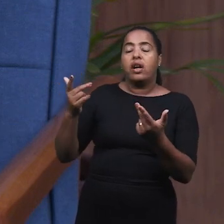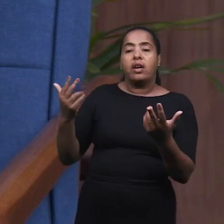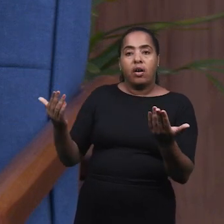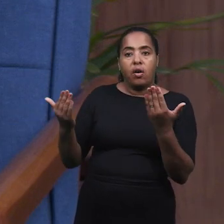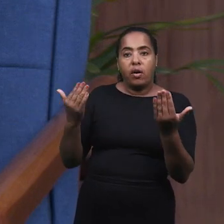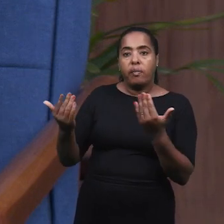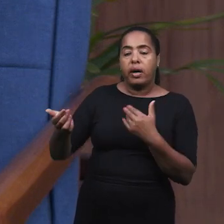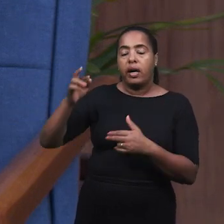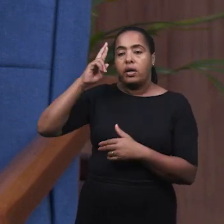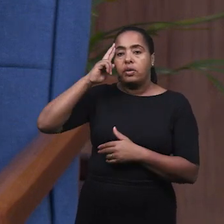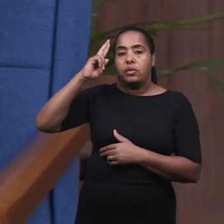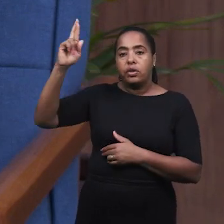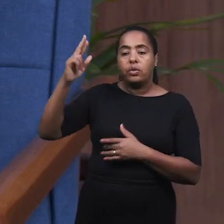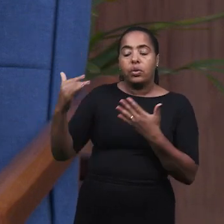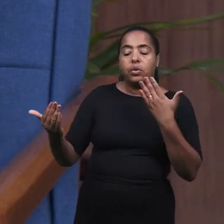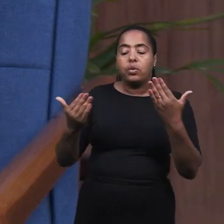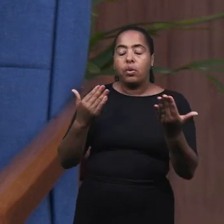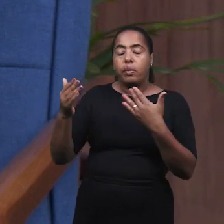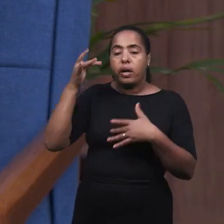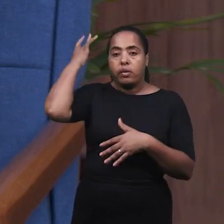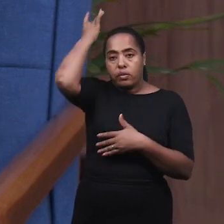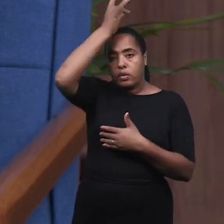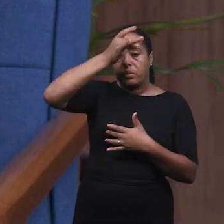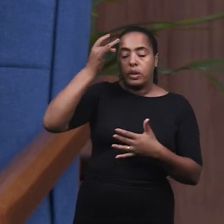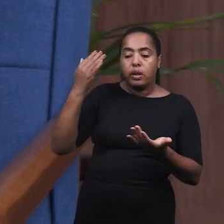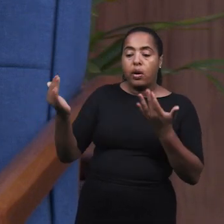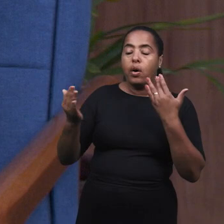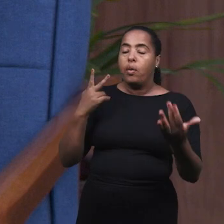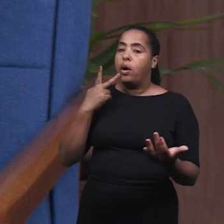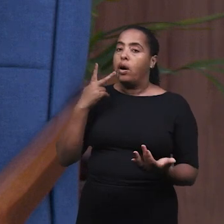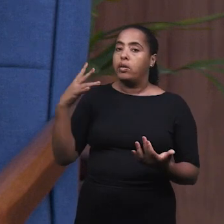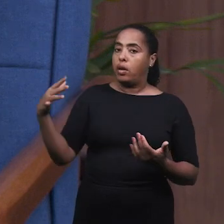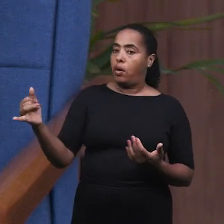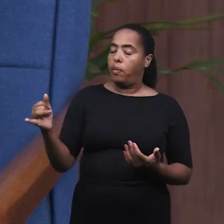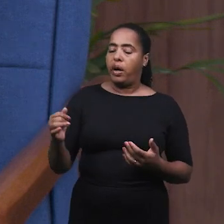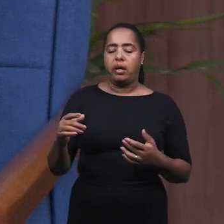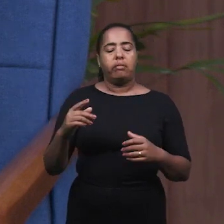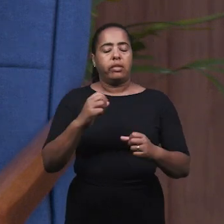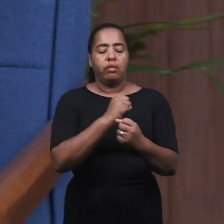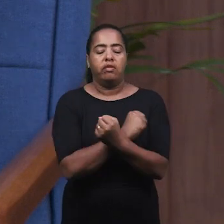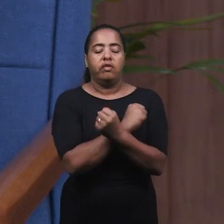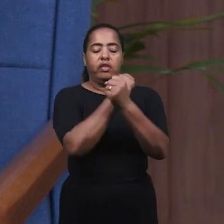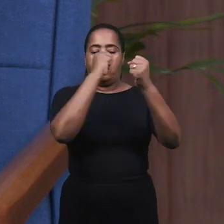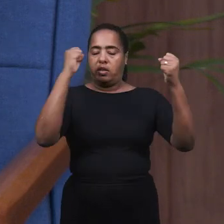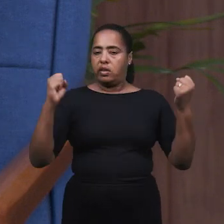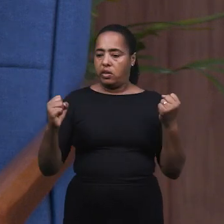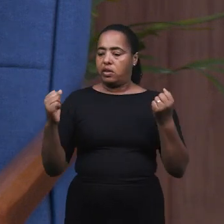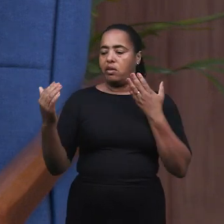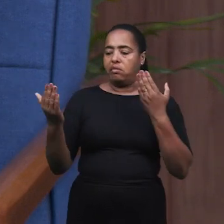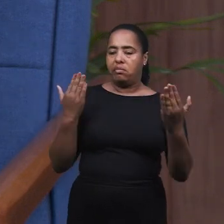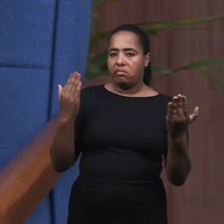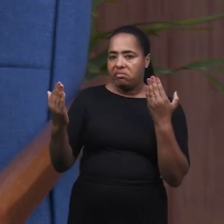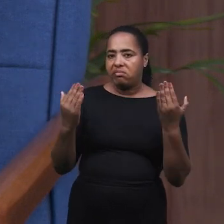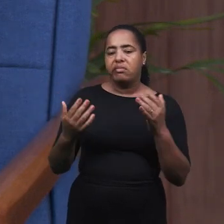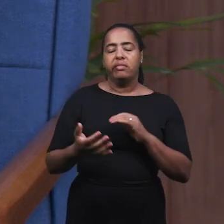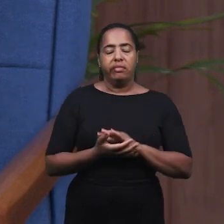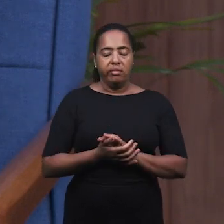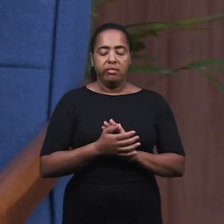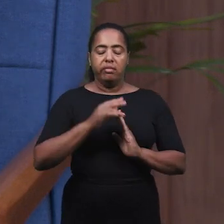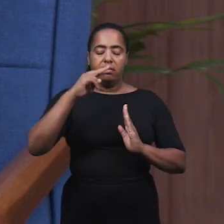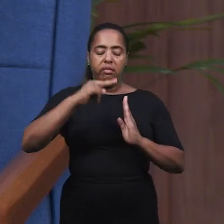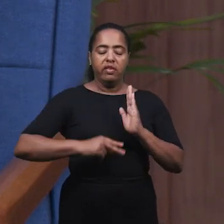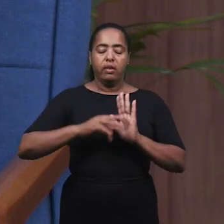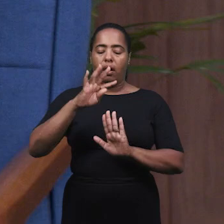du Seigneur Jésus, du Saint-Esprit ou du Père. Samson est un de ces types. Nous allons lire ici. Un texte se trouve en